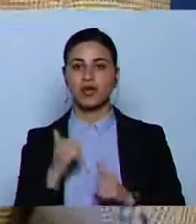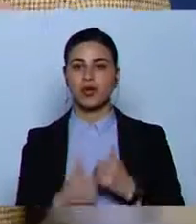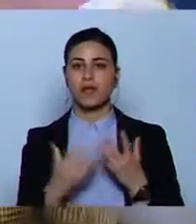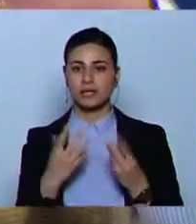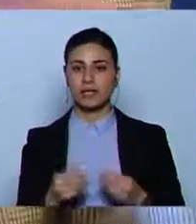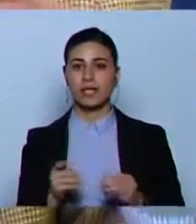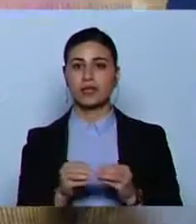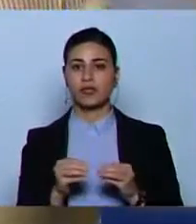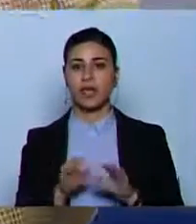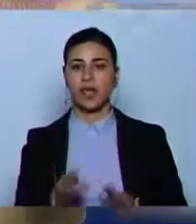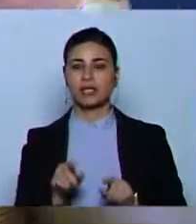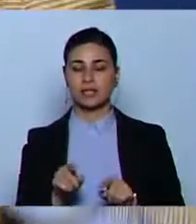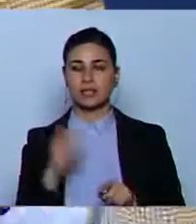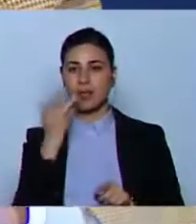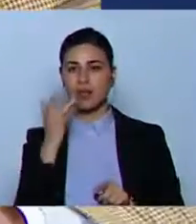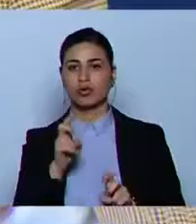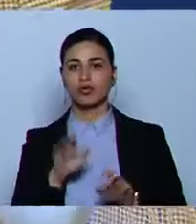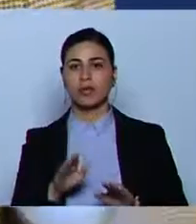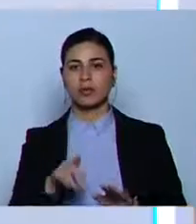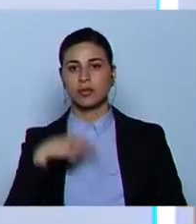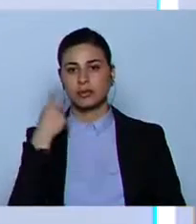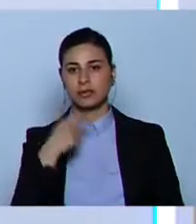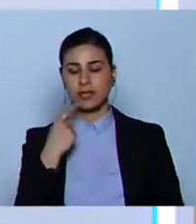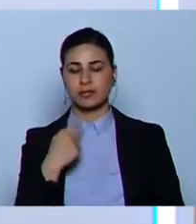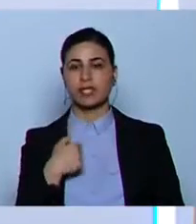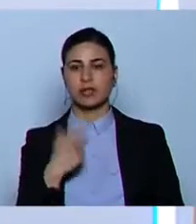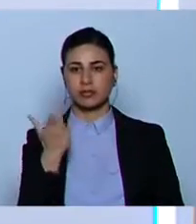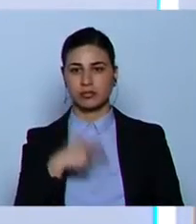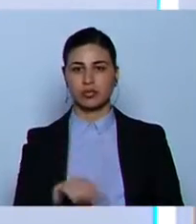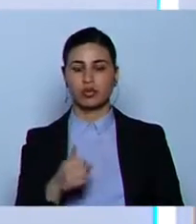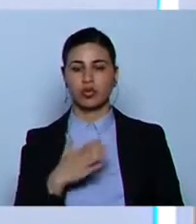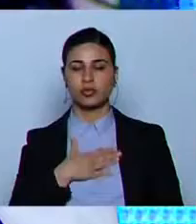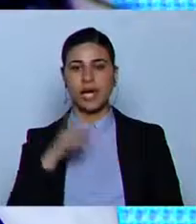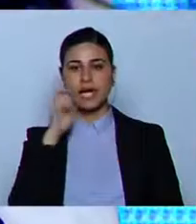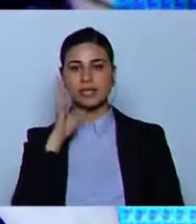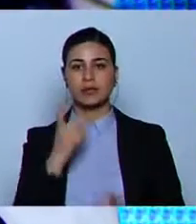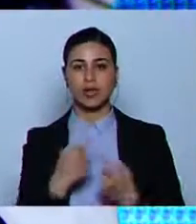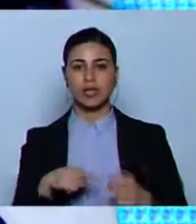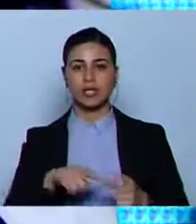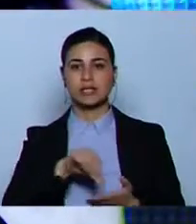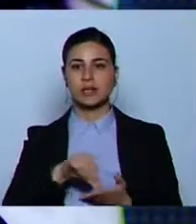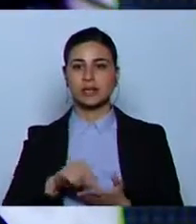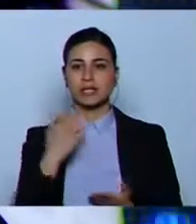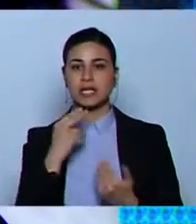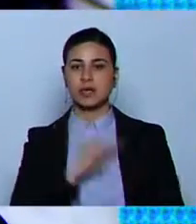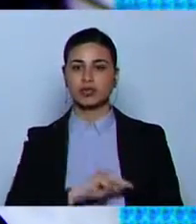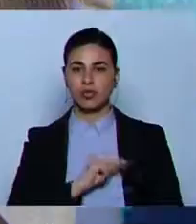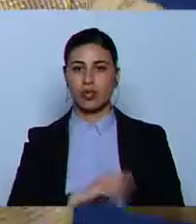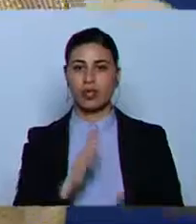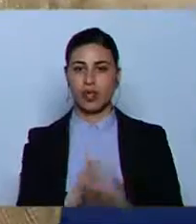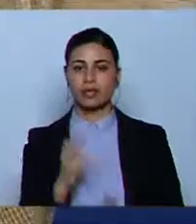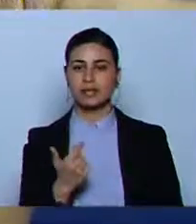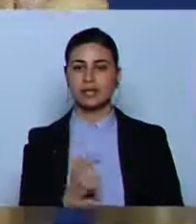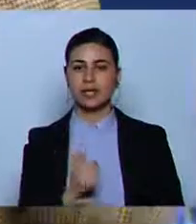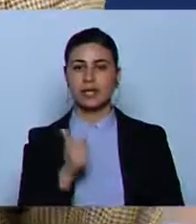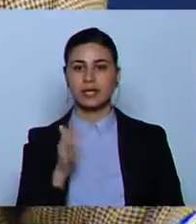რეჟიმში. ანუ ადგილზე პოლიტიკურ თანამდებობის პირებთან ჩემი როგორც ვთქვათ არასამთავრობო ორგანიზაციის წარმომადგენლის თანამშრომლობა მიმდინარეობს. ძალიან